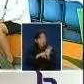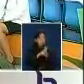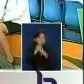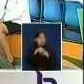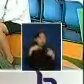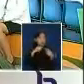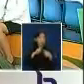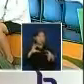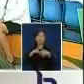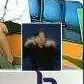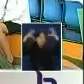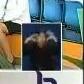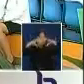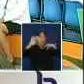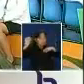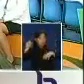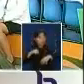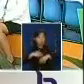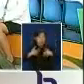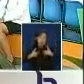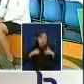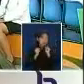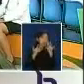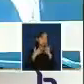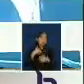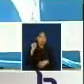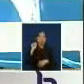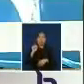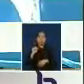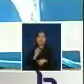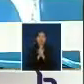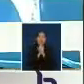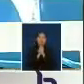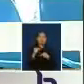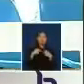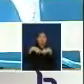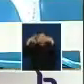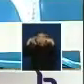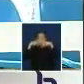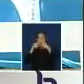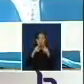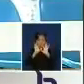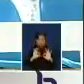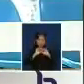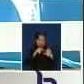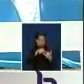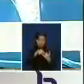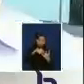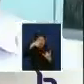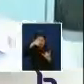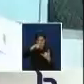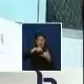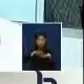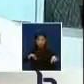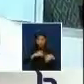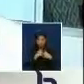ข้าใจวิธีขั้นตอนในการรักษาเต็มที ่เราจะดูแลตามอาการนะคร ับ แต่ที่สำคัญอันหนึ่งก็คือรัฐบาลเนี่ย